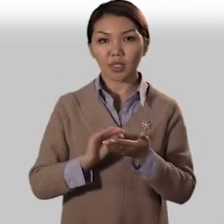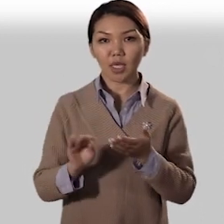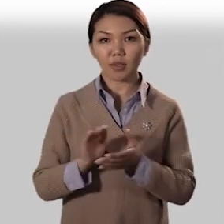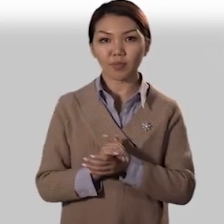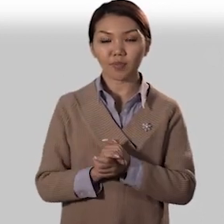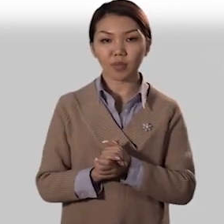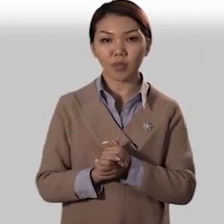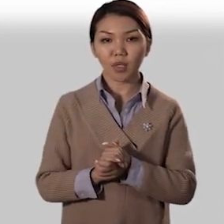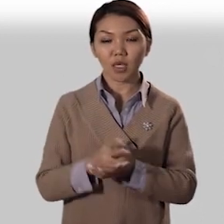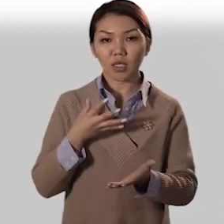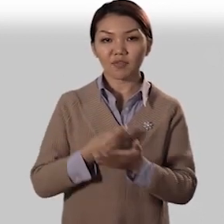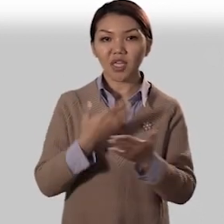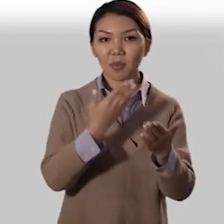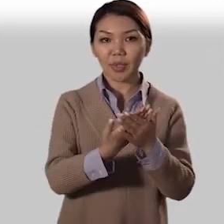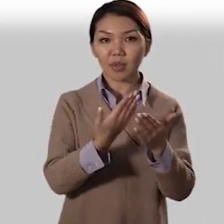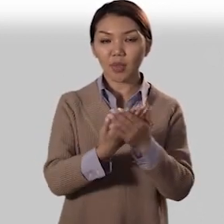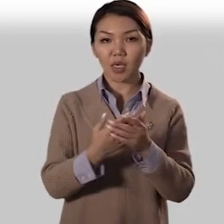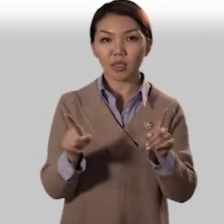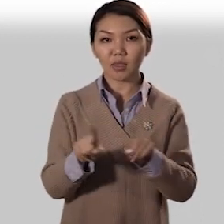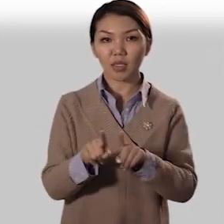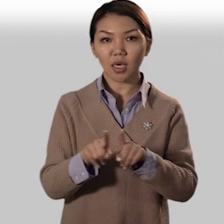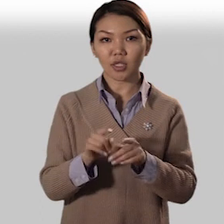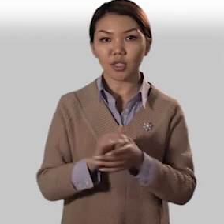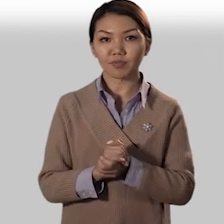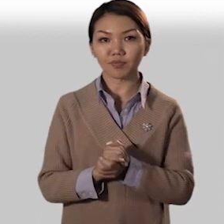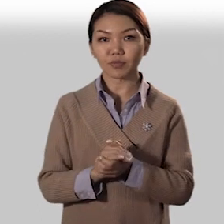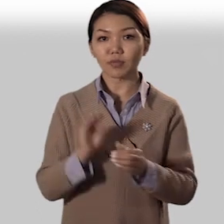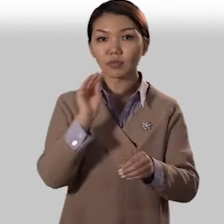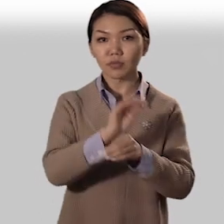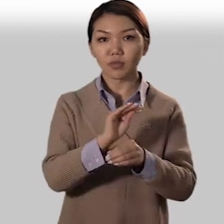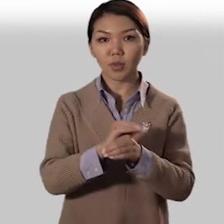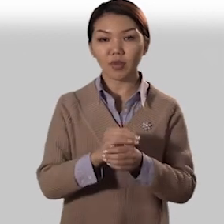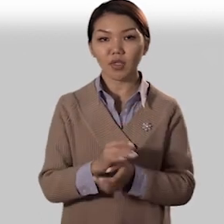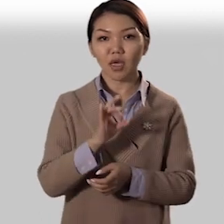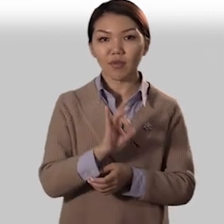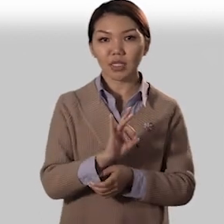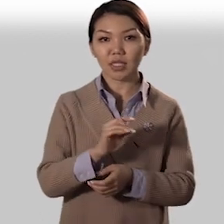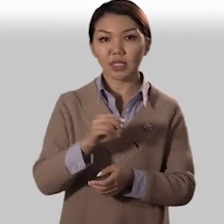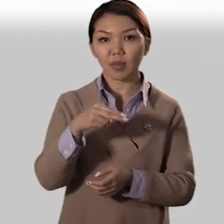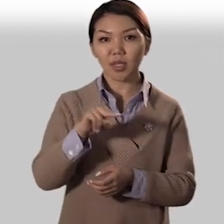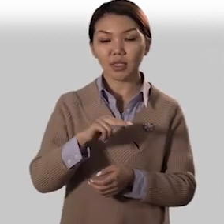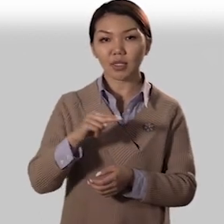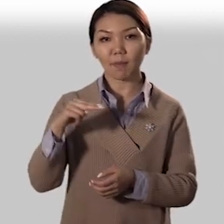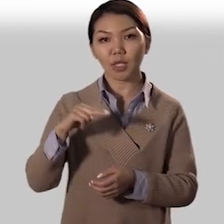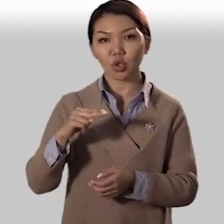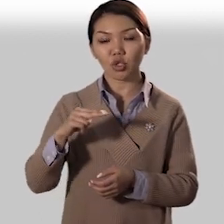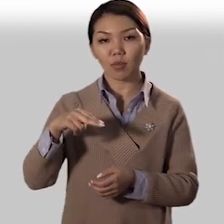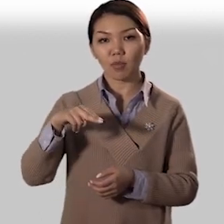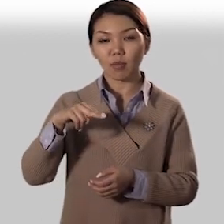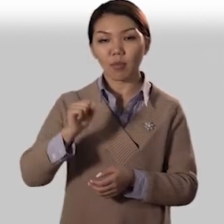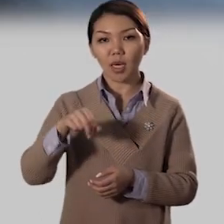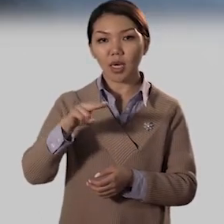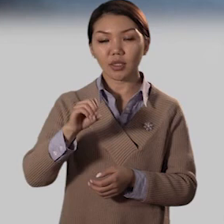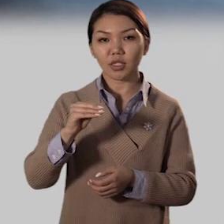правописание падежных окончаний имён существительных в родительном и дательном и предложном падежах